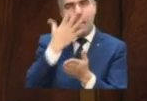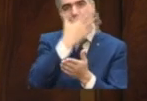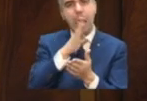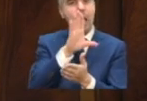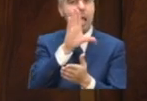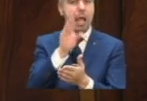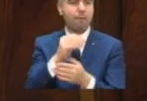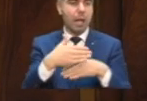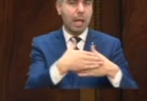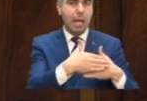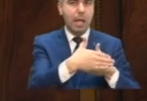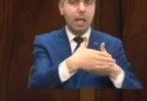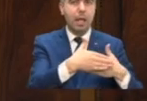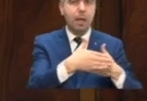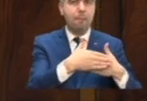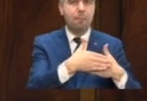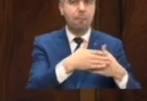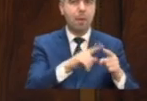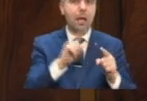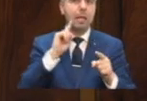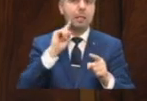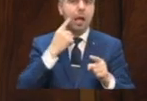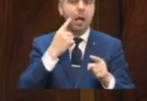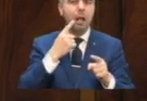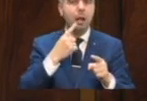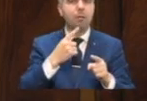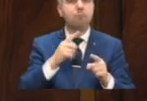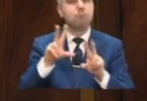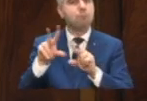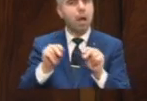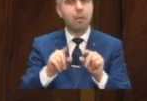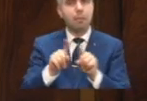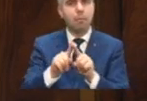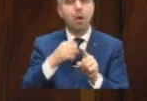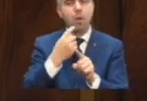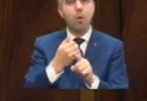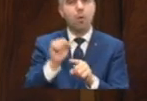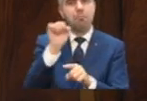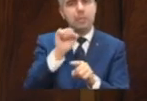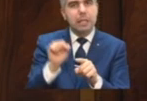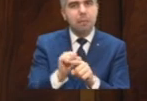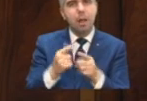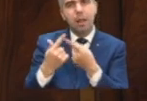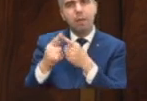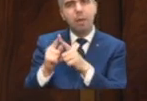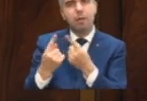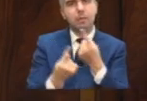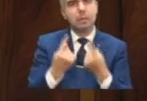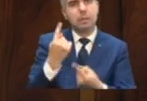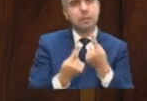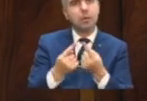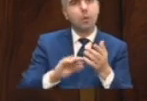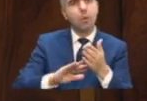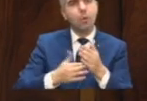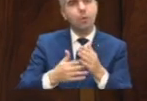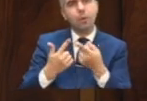الغربيه. لاس الداخله هي اللي غديرها والاقاليم اخرى ديال المغرب كبن سليمان وكاقاليم اخرى باش كل شيء يستفاد